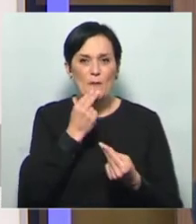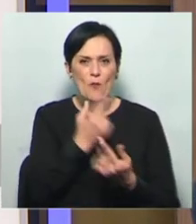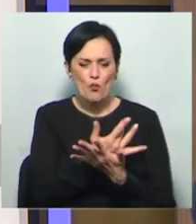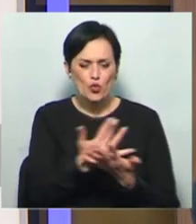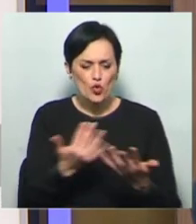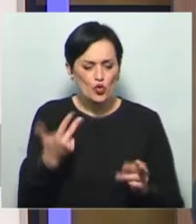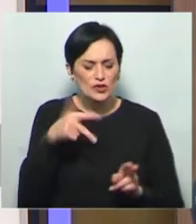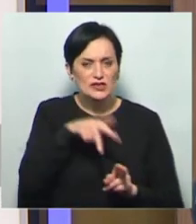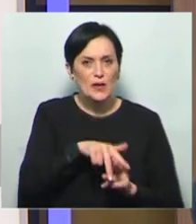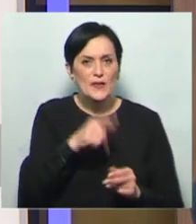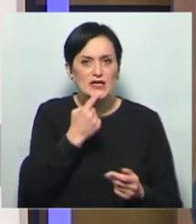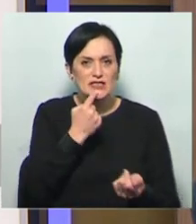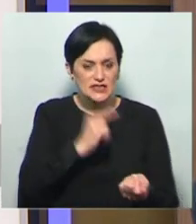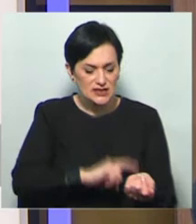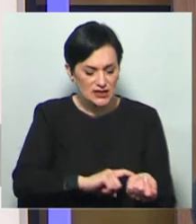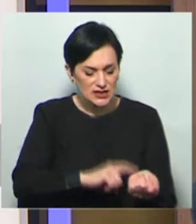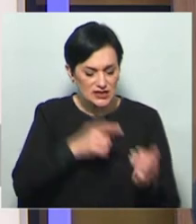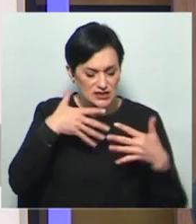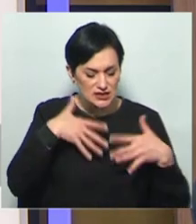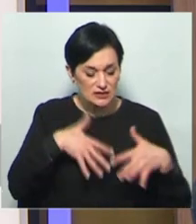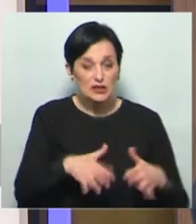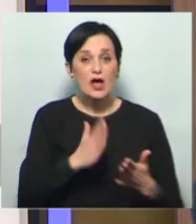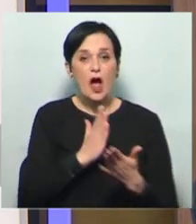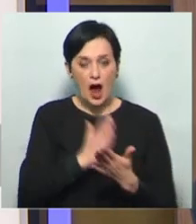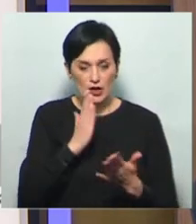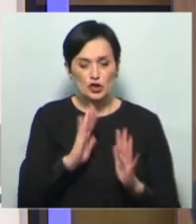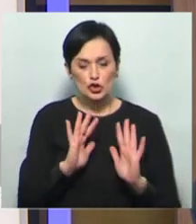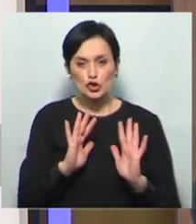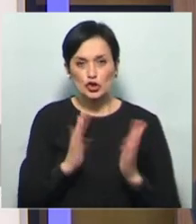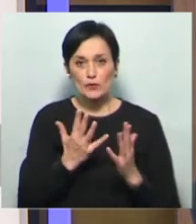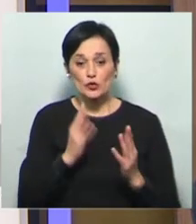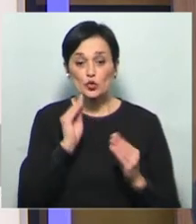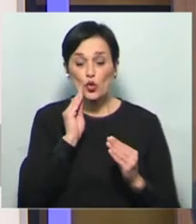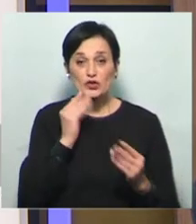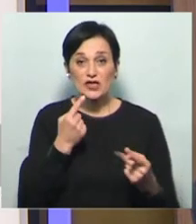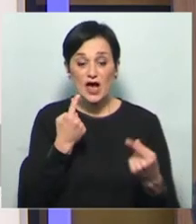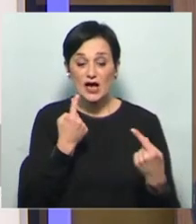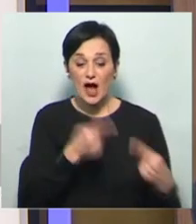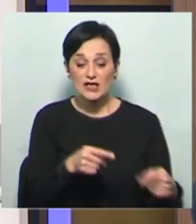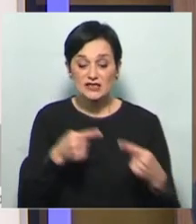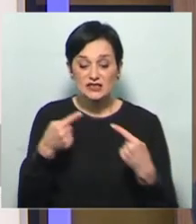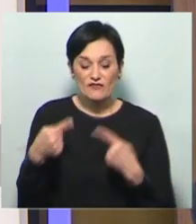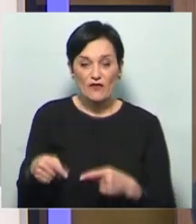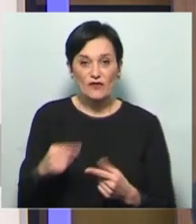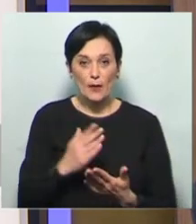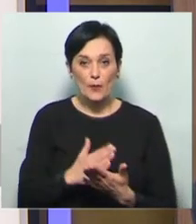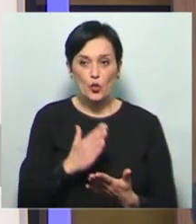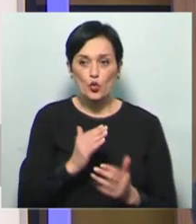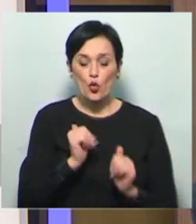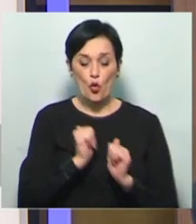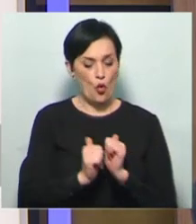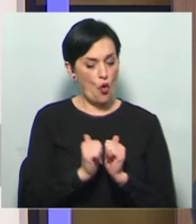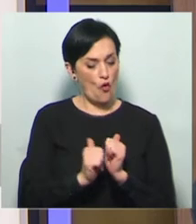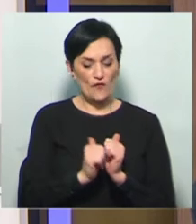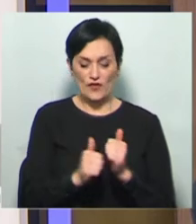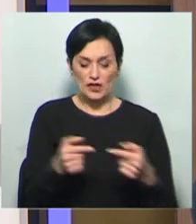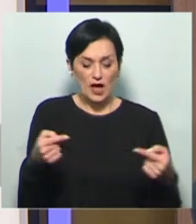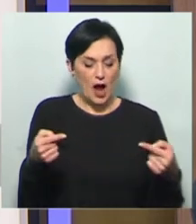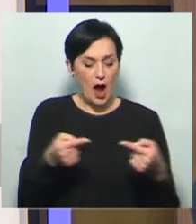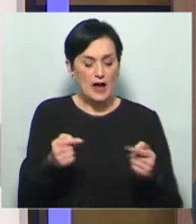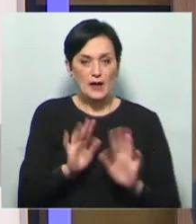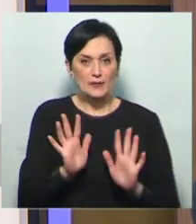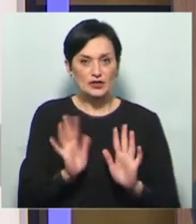დატვირთული სისხლი მიედინება. არის ხოლმე შემთხვევები, როდესაც განსხვავებულია, ყოველთვის არ ემთხვევა ერთმანეთს,